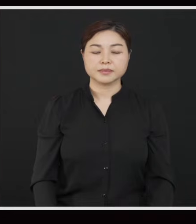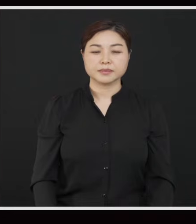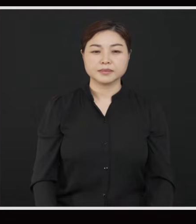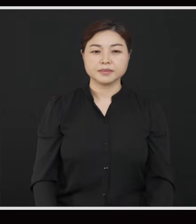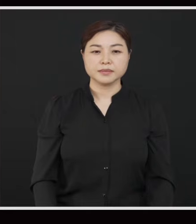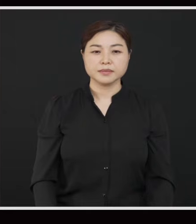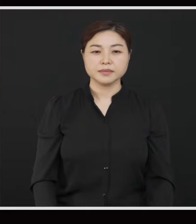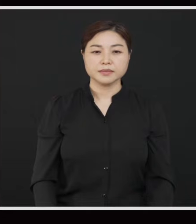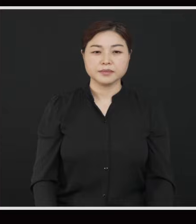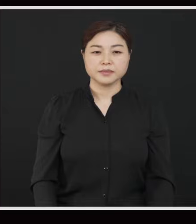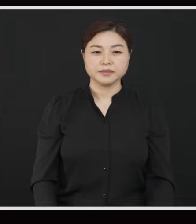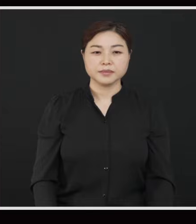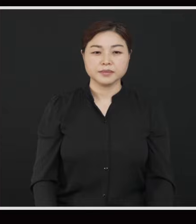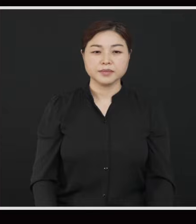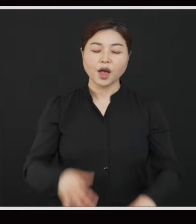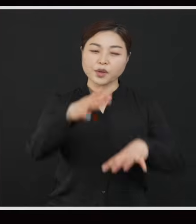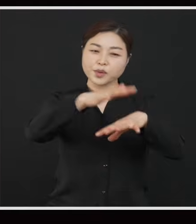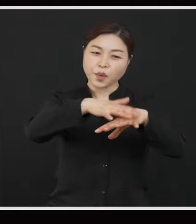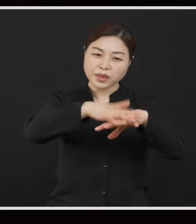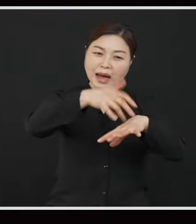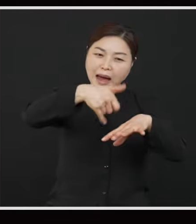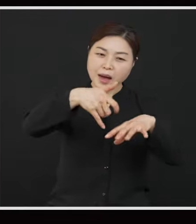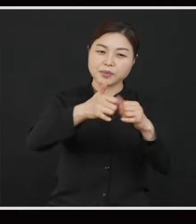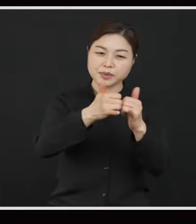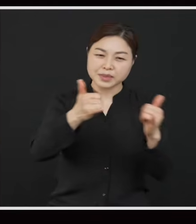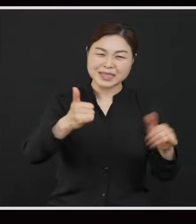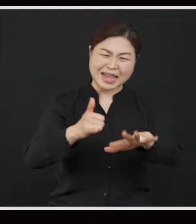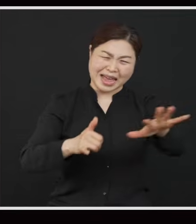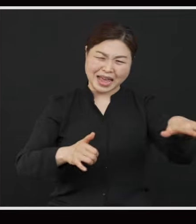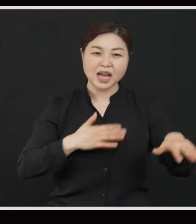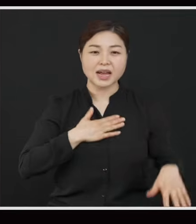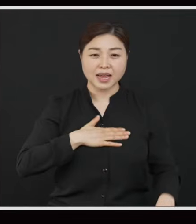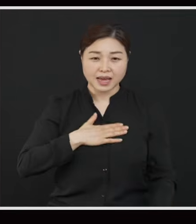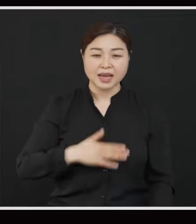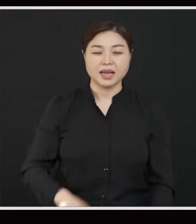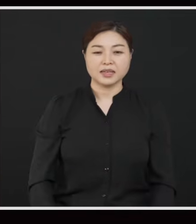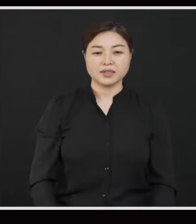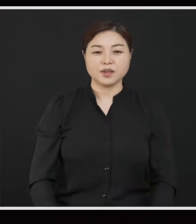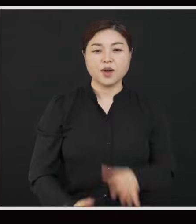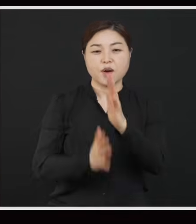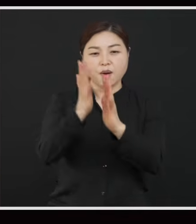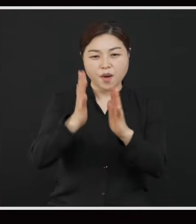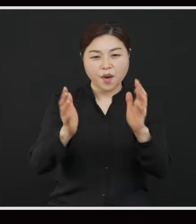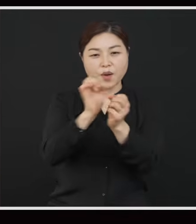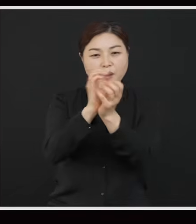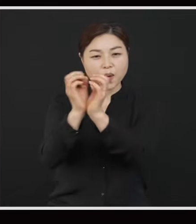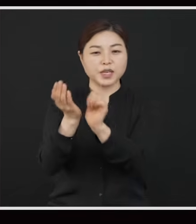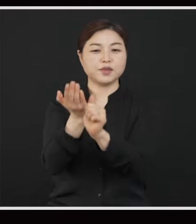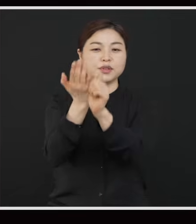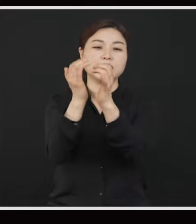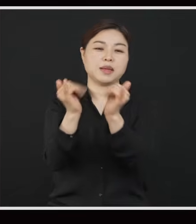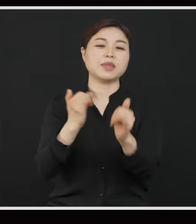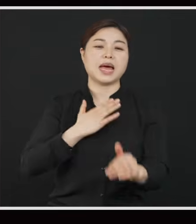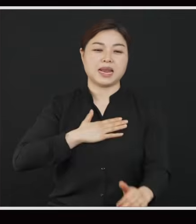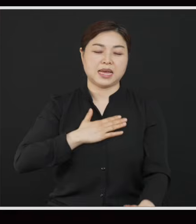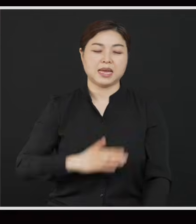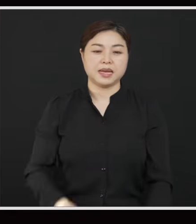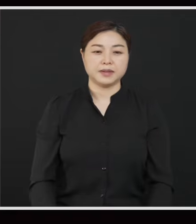자, 농사 짓는 분들은 뭐 다 아실 거고, 집에서도 뭐 화초 키우시는 분들도 좀 아실